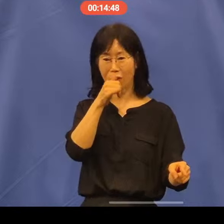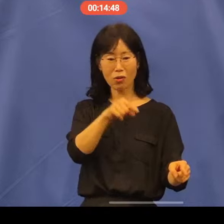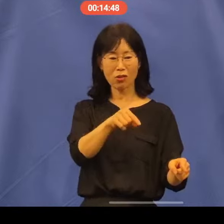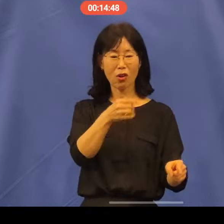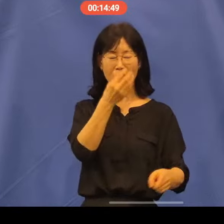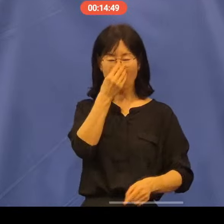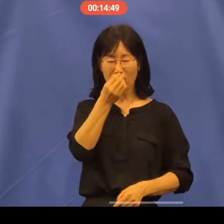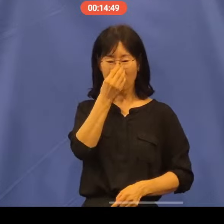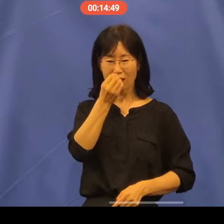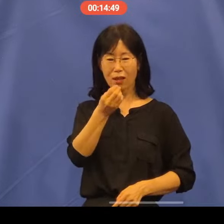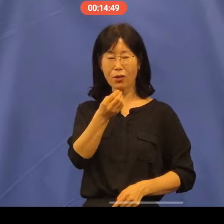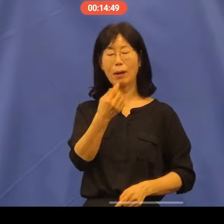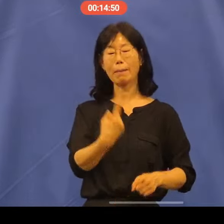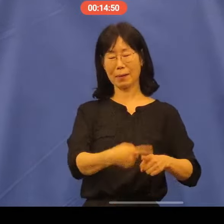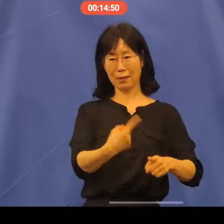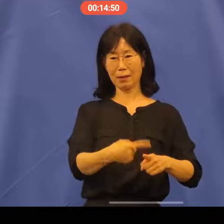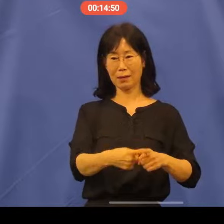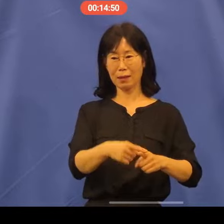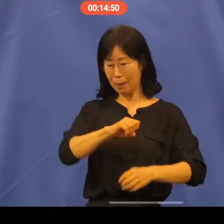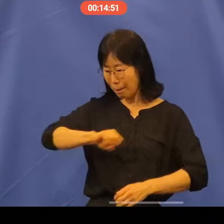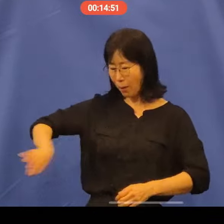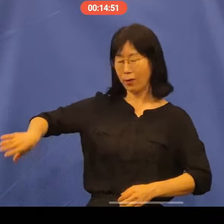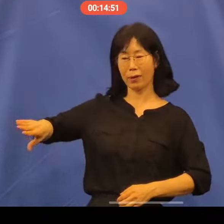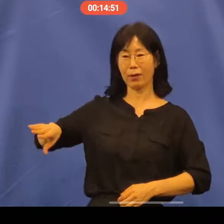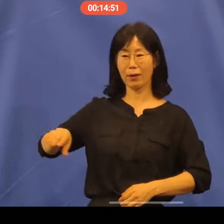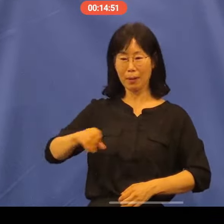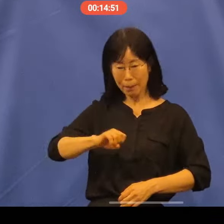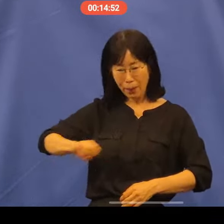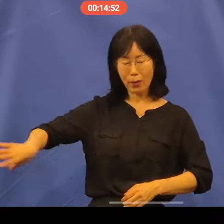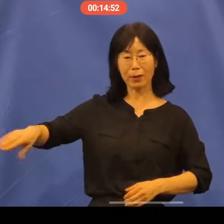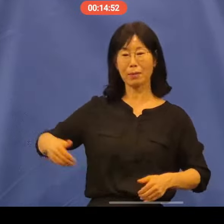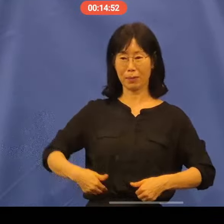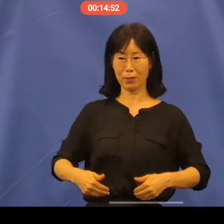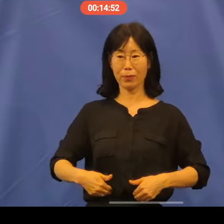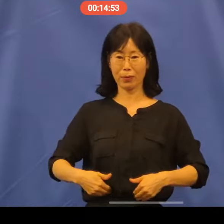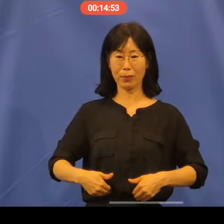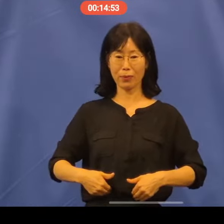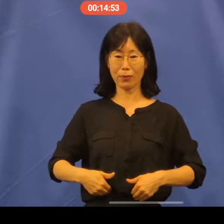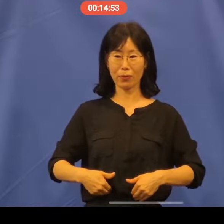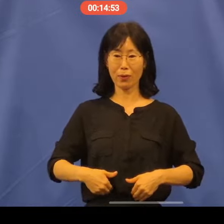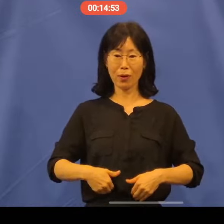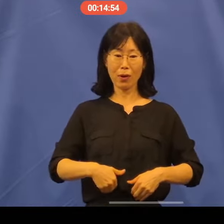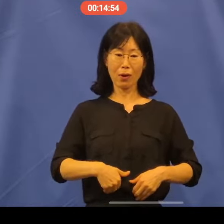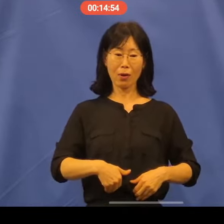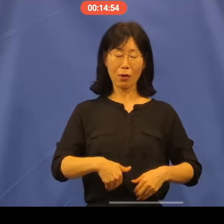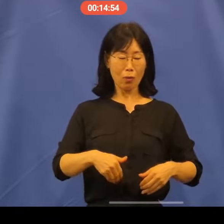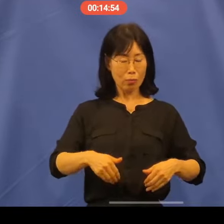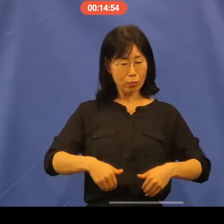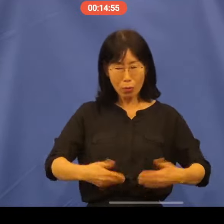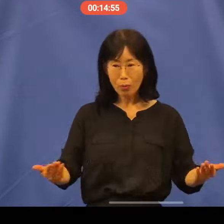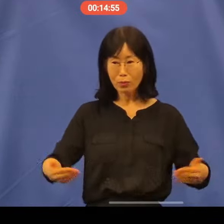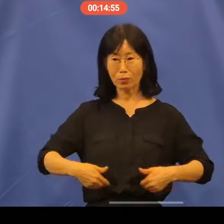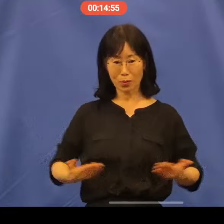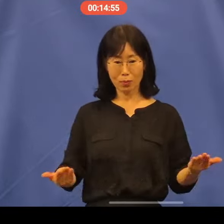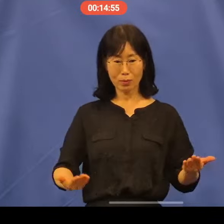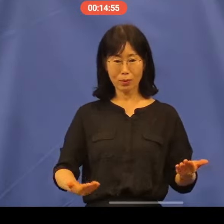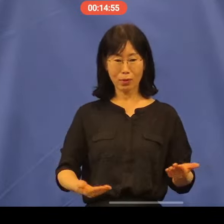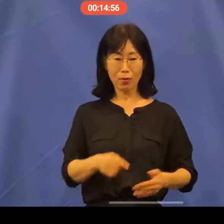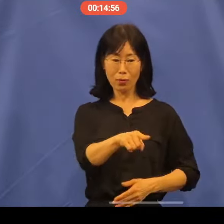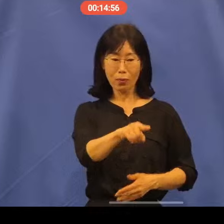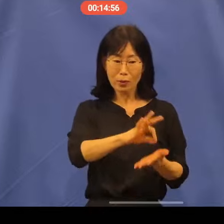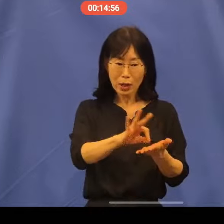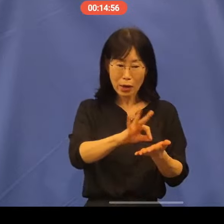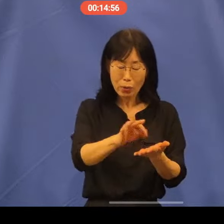쓰레기죠. 목적이 없어요. 그거는 버려야 되는 거예요. 빨리 있어야 될 존재의 이유가 하나도 없는 게 쓰레기예요. 그죠? 그걸